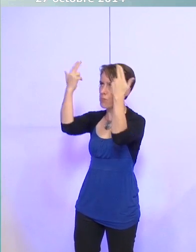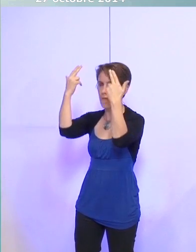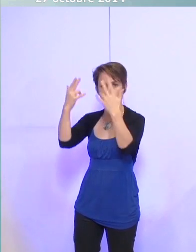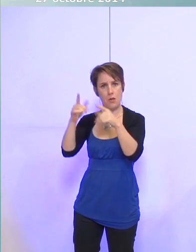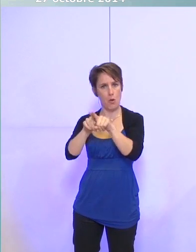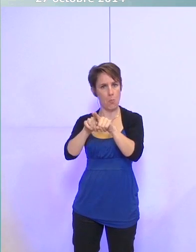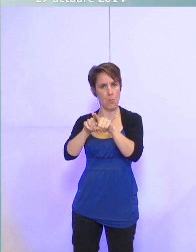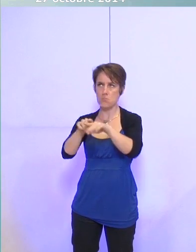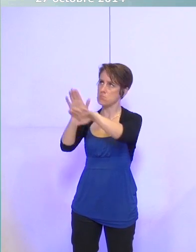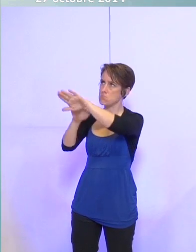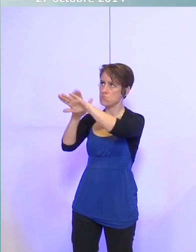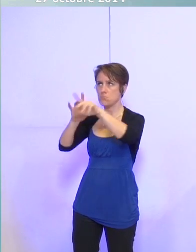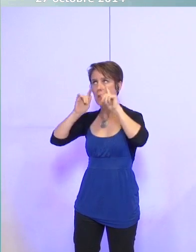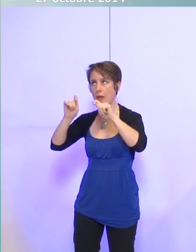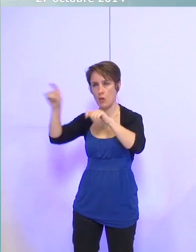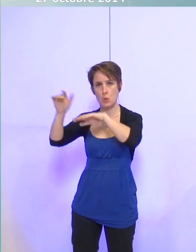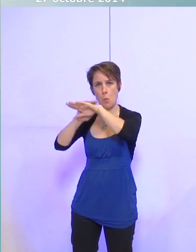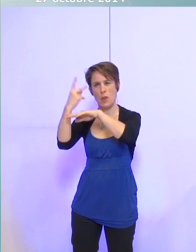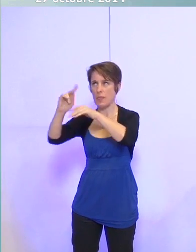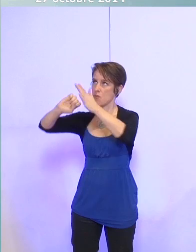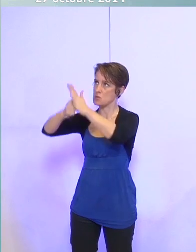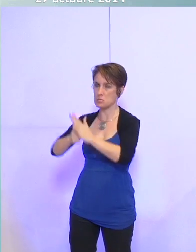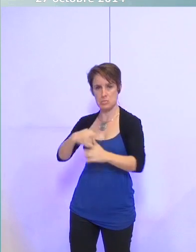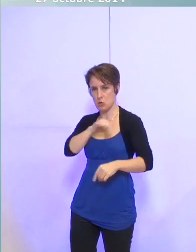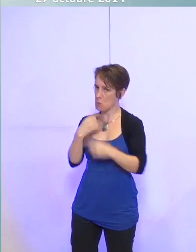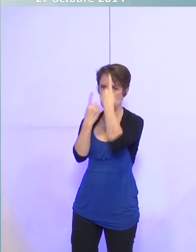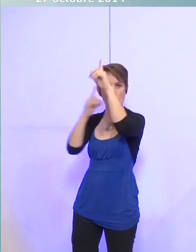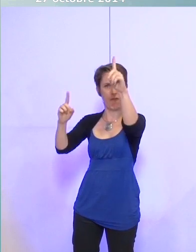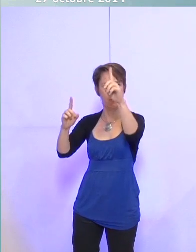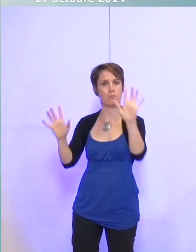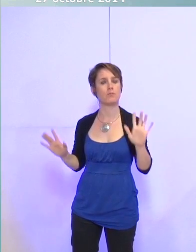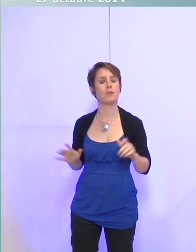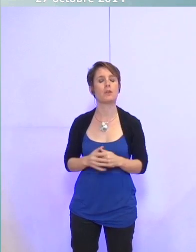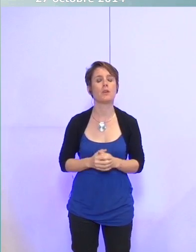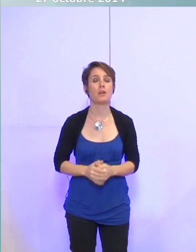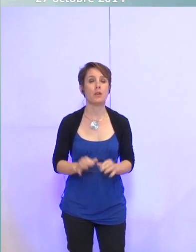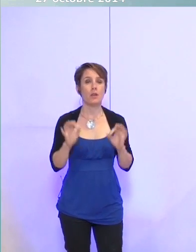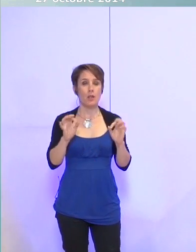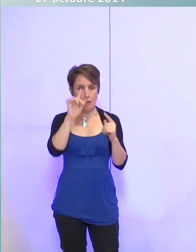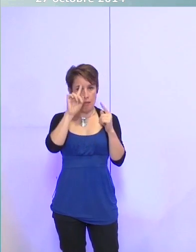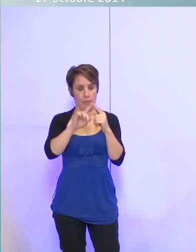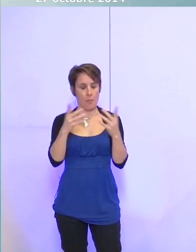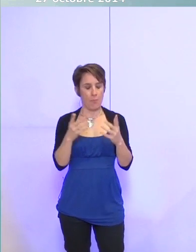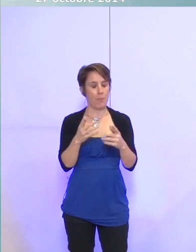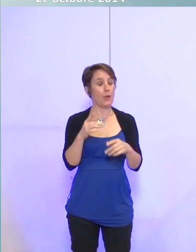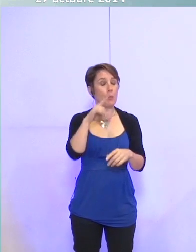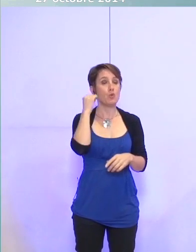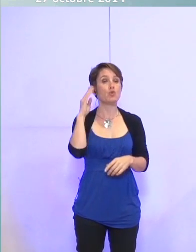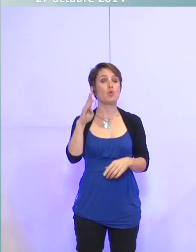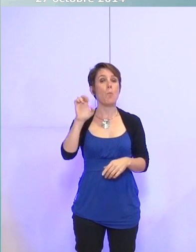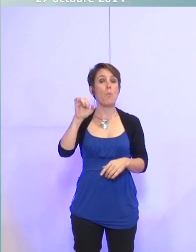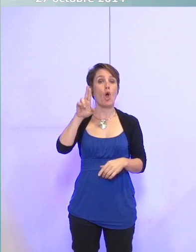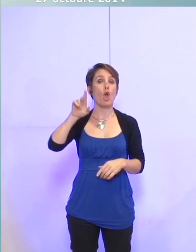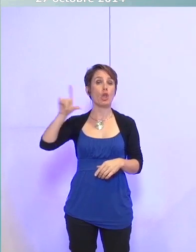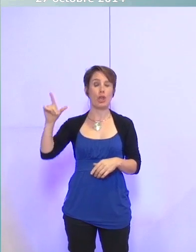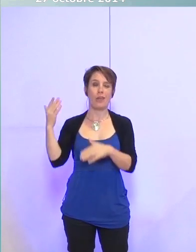possible sur les conséquences néfastes des politiques mises en œuvre. En ce qui concerne l'interpellation de M. Breuil, nous voulons redire